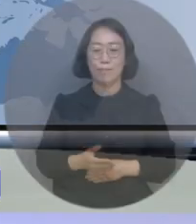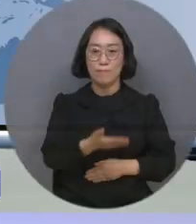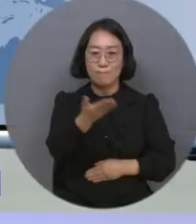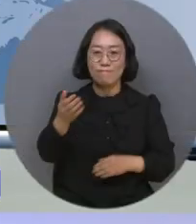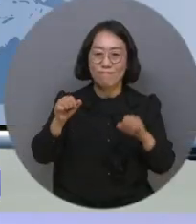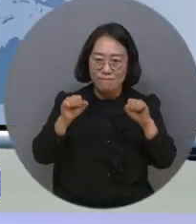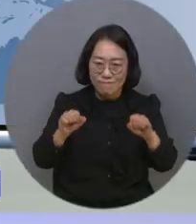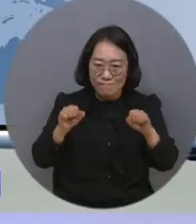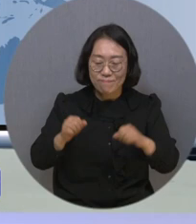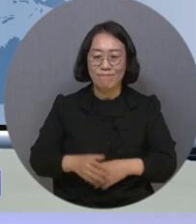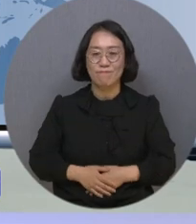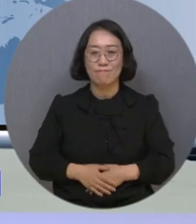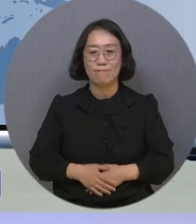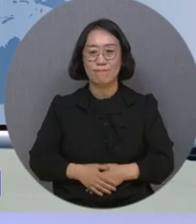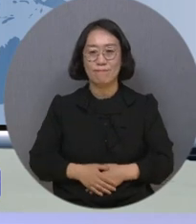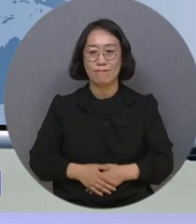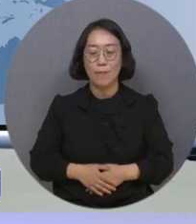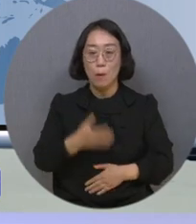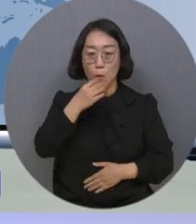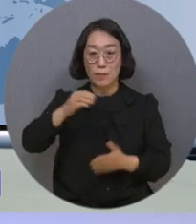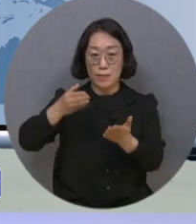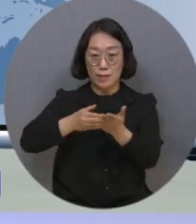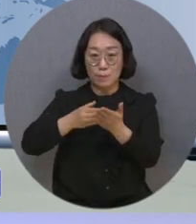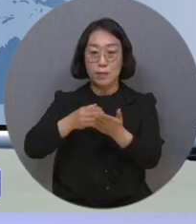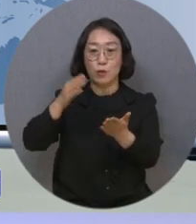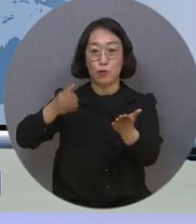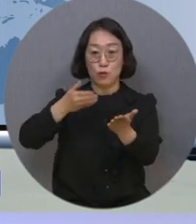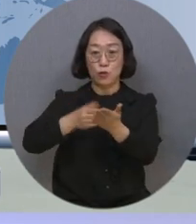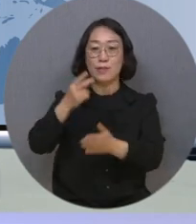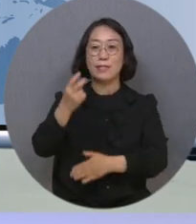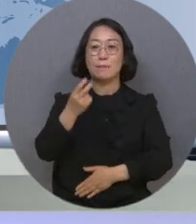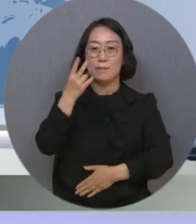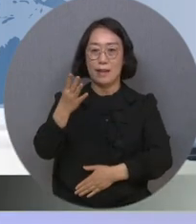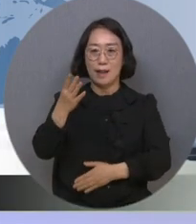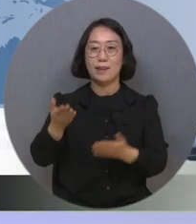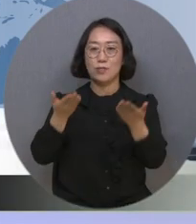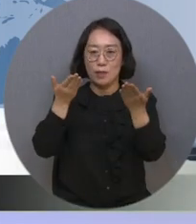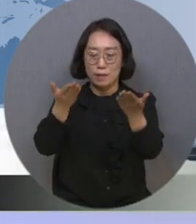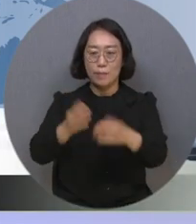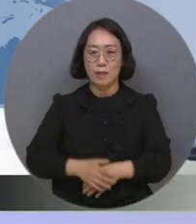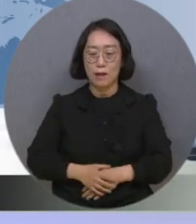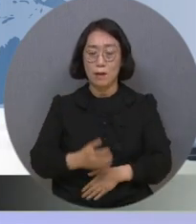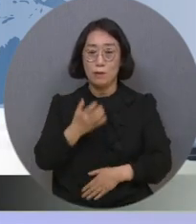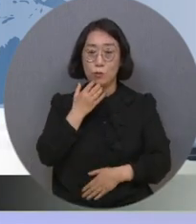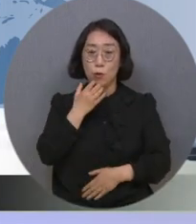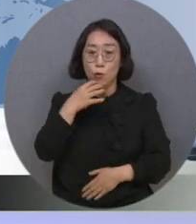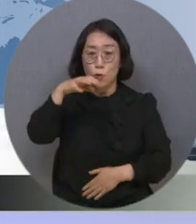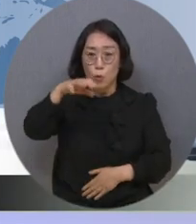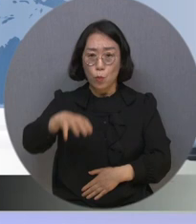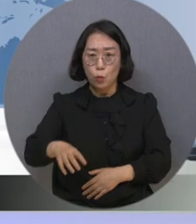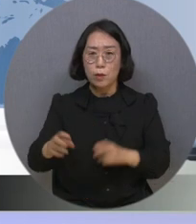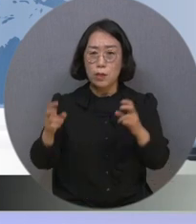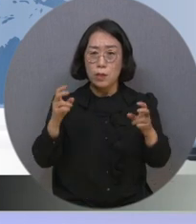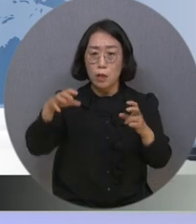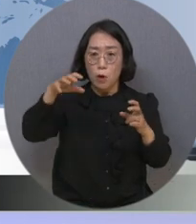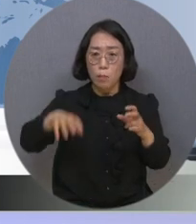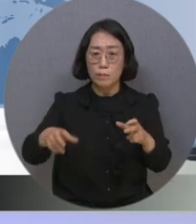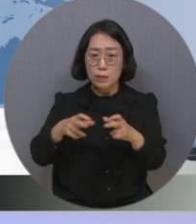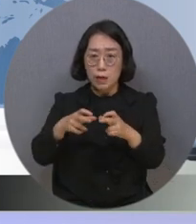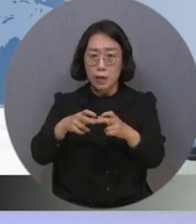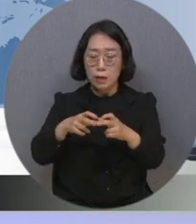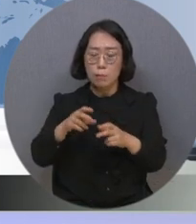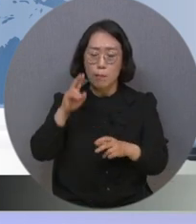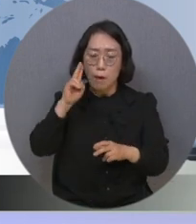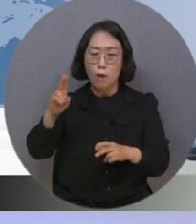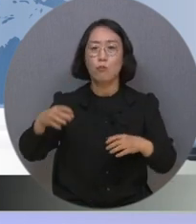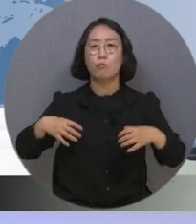시청자 여러분 안녕하십니까? WBC 복지TV 뉴스 24입니다. 서울에 위치한 한 장애인 기업의 근로자들이 불안에